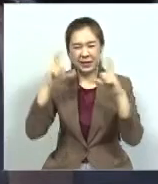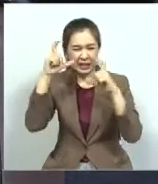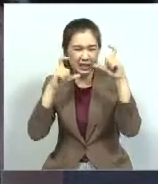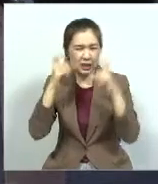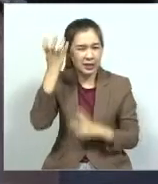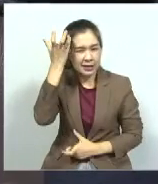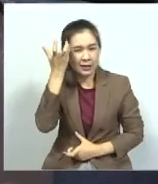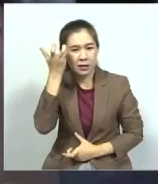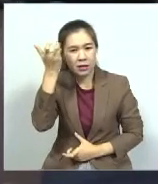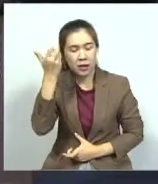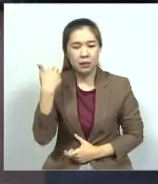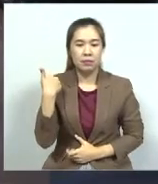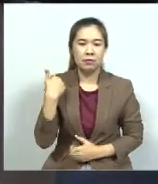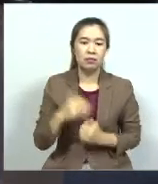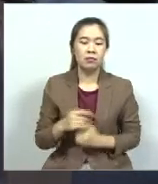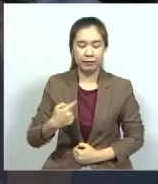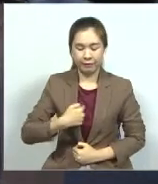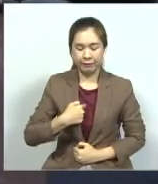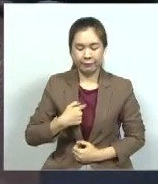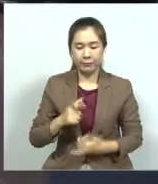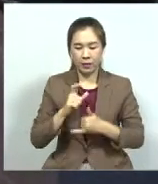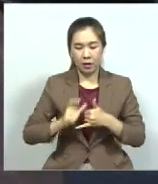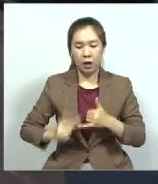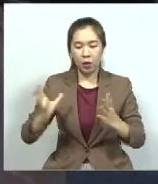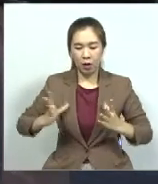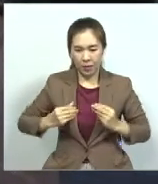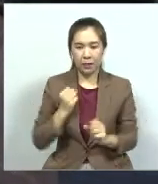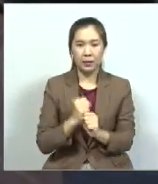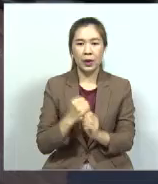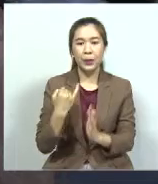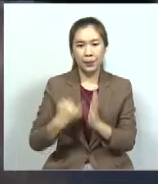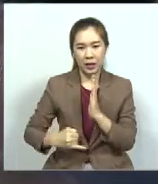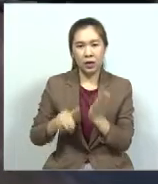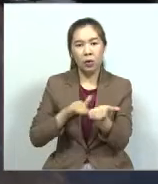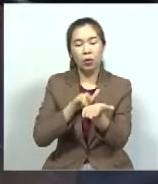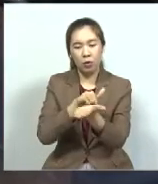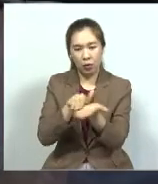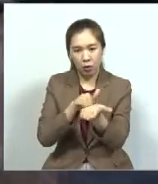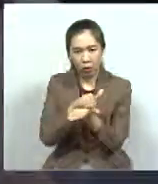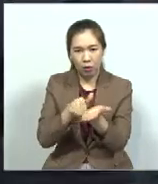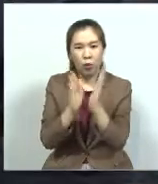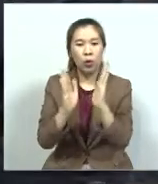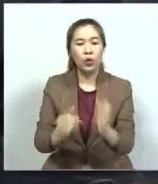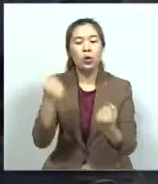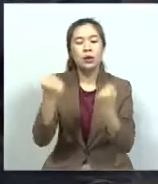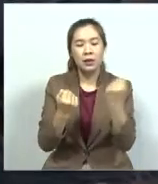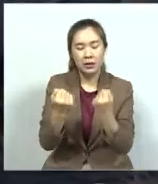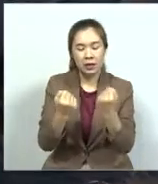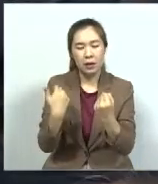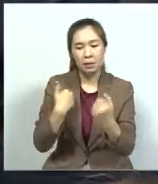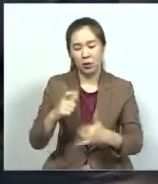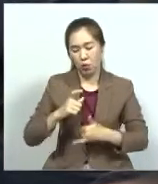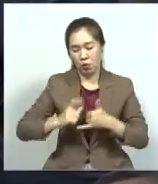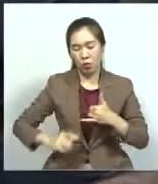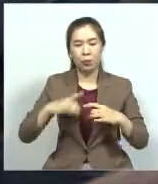เคร่งเครียดเบื้องต้นคนขับแท็กซี่ยอมรับนะคะว่าเขาเนี่ยทำผิดจริงแล้วก็ขอโทษแทนแท็กซี่ทุกคันที่แสดงพฤ